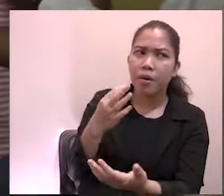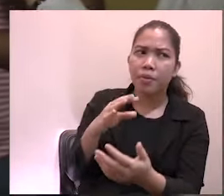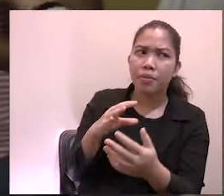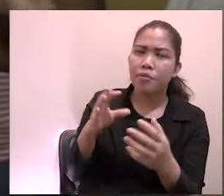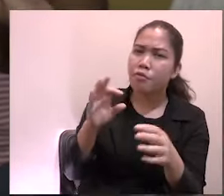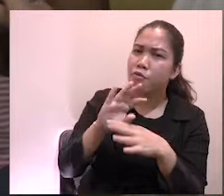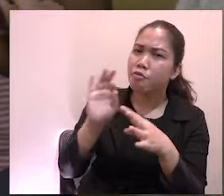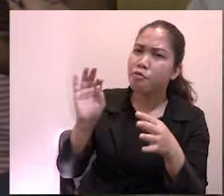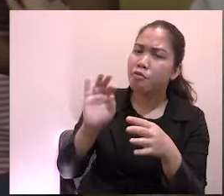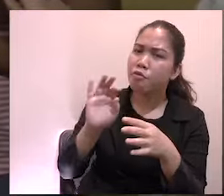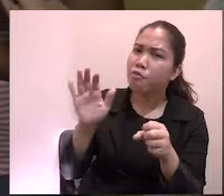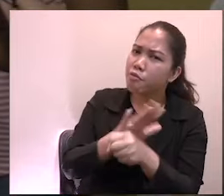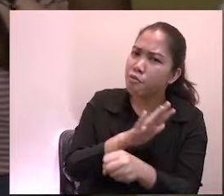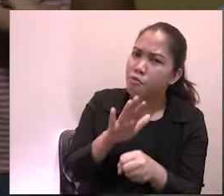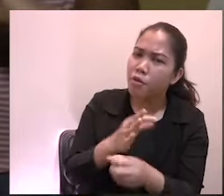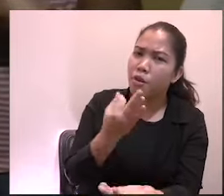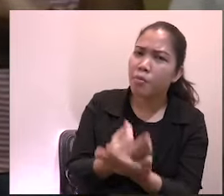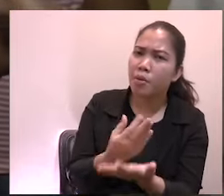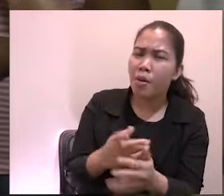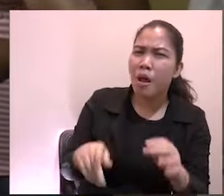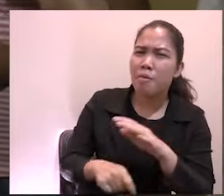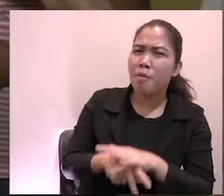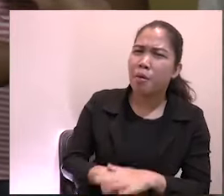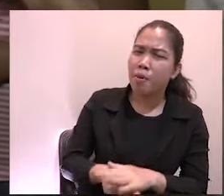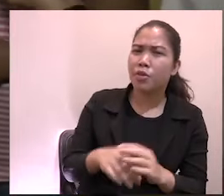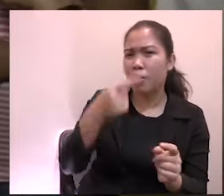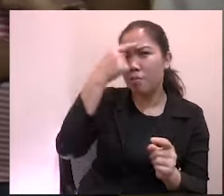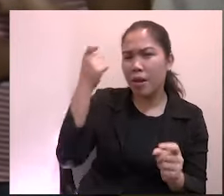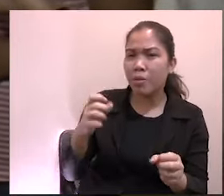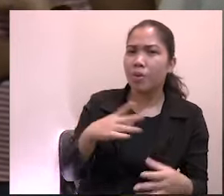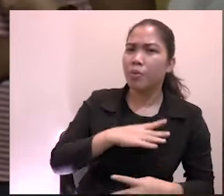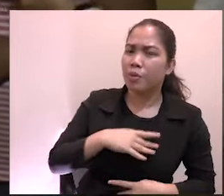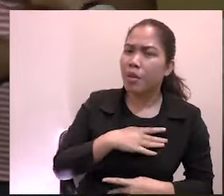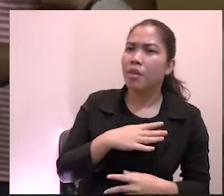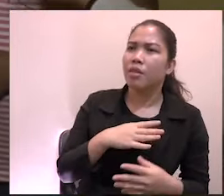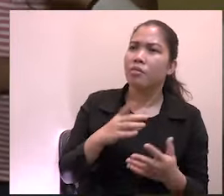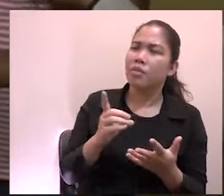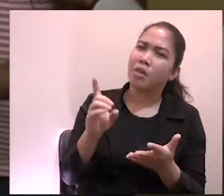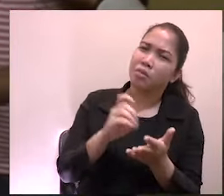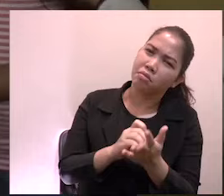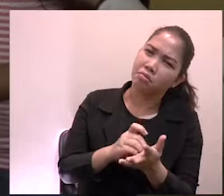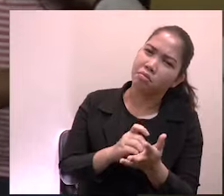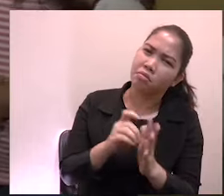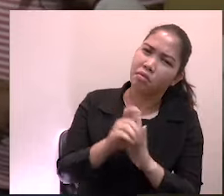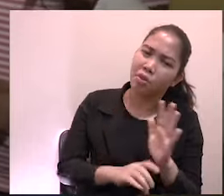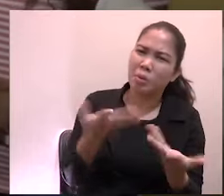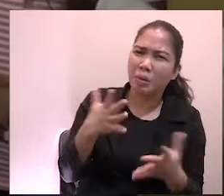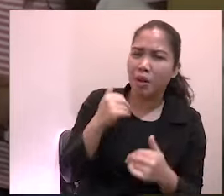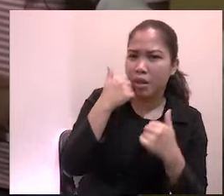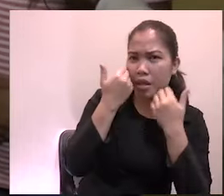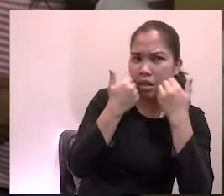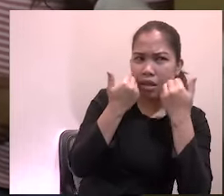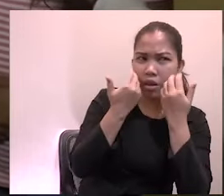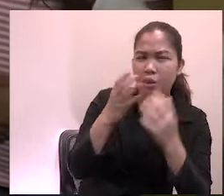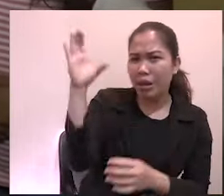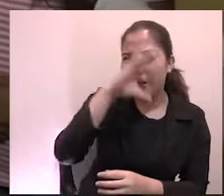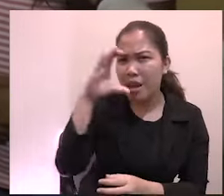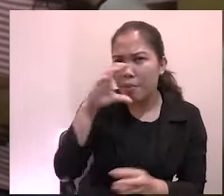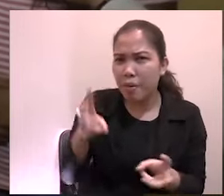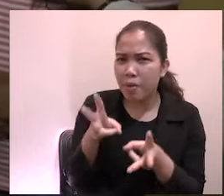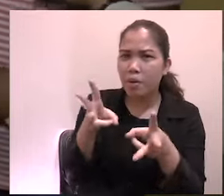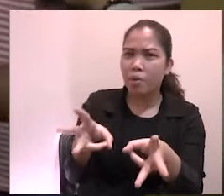Pasok ka na yun. Hinanapan namin kasi napipressure kami. Pero sinauna, pinakiusapin namin down muna. Kasi hindi nahihiya ako. Nang binigay, kaya naghanap kami ng paraan.